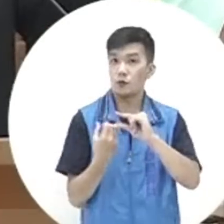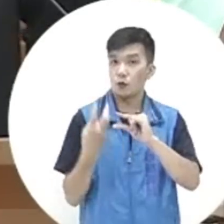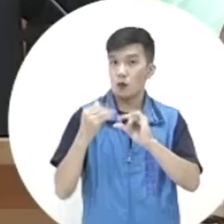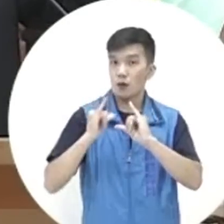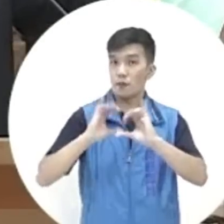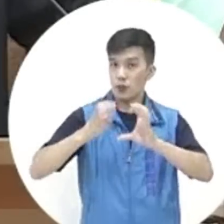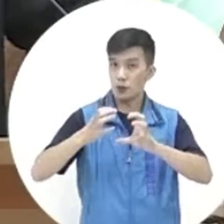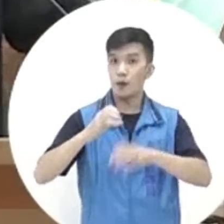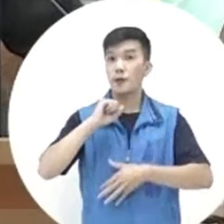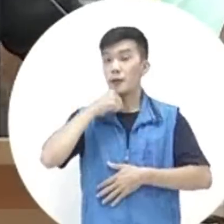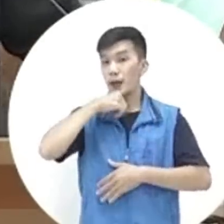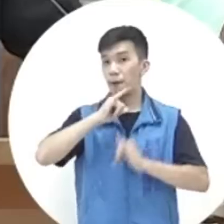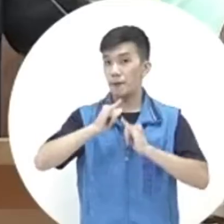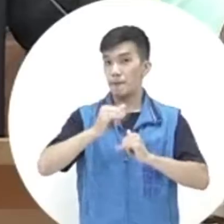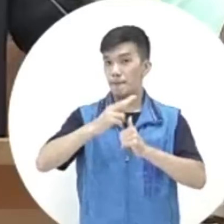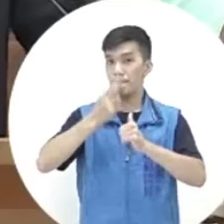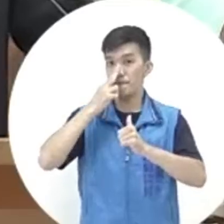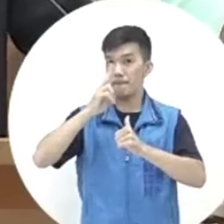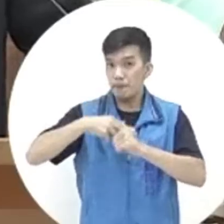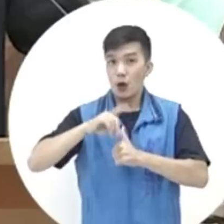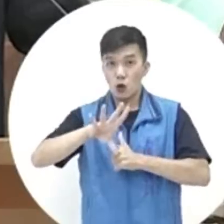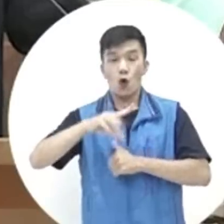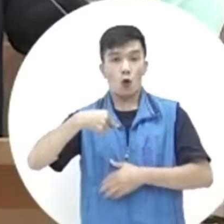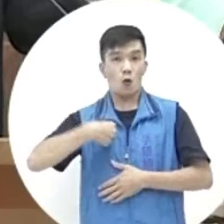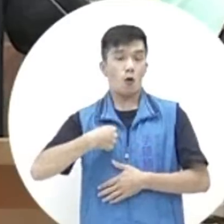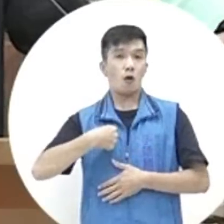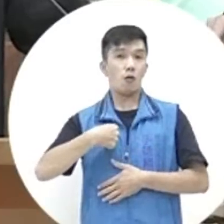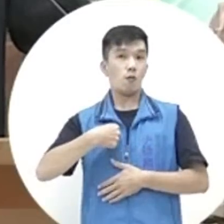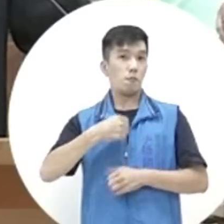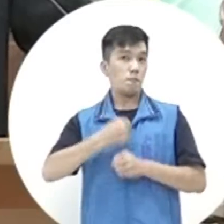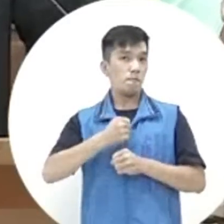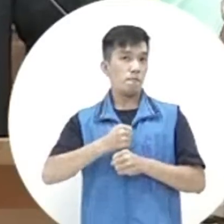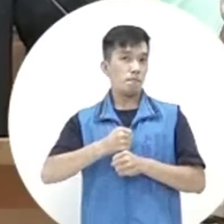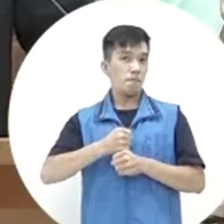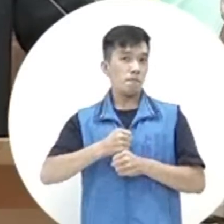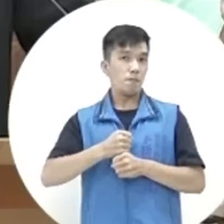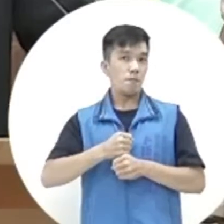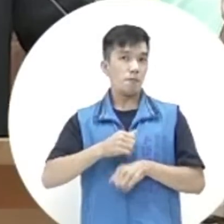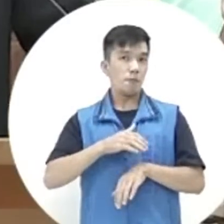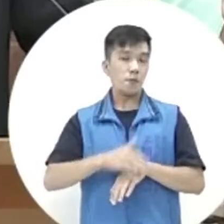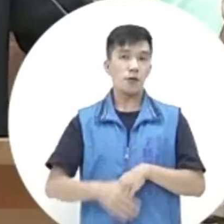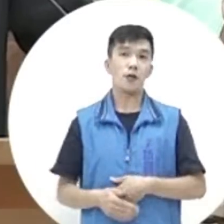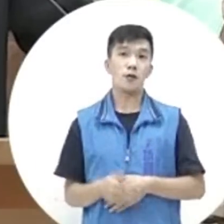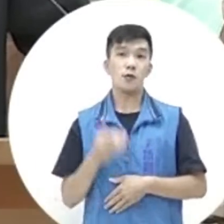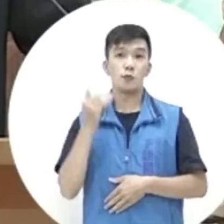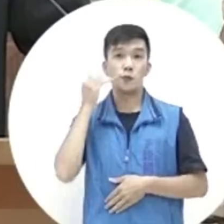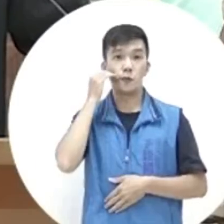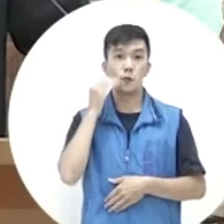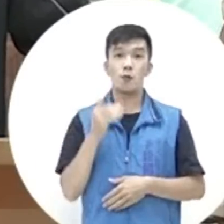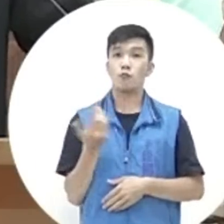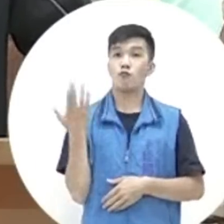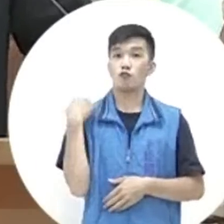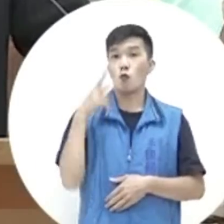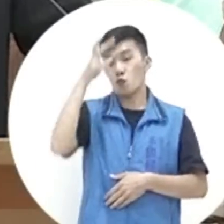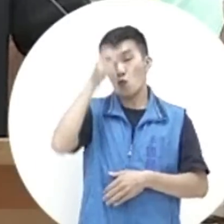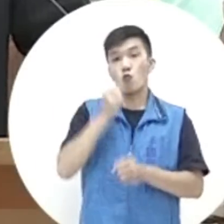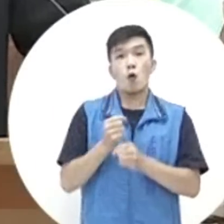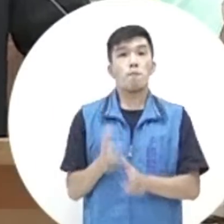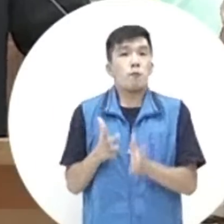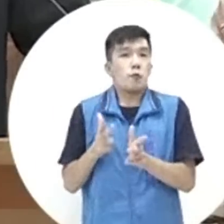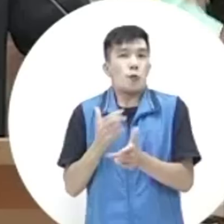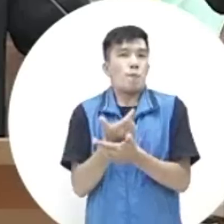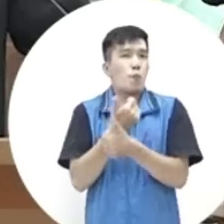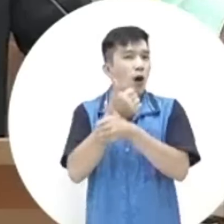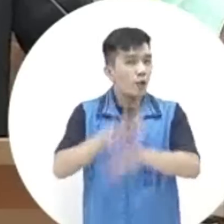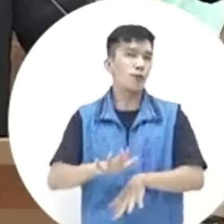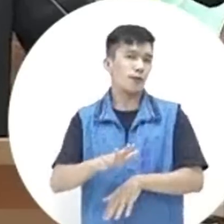台湾人民，啊，我庆人做遐多，枪战拍遐多啊，都无咧惊啊，啊，他有咧惊啥？